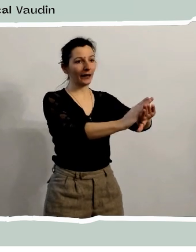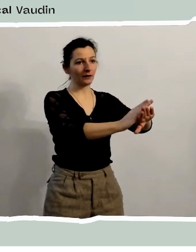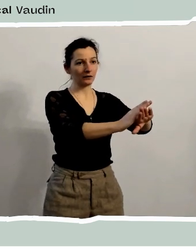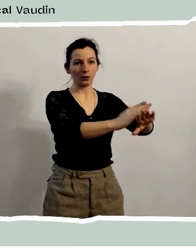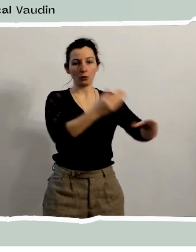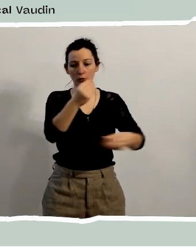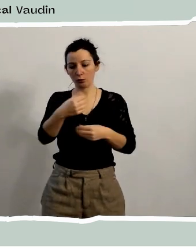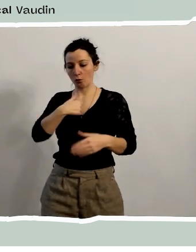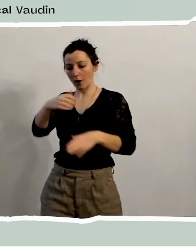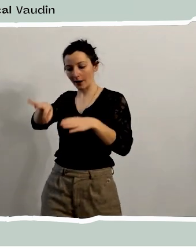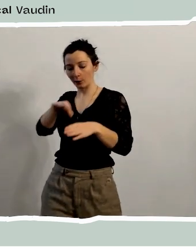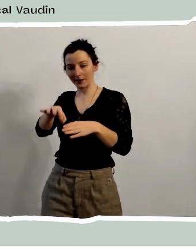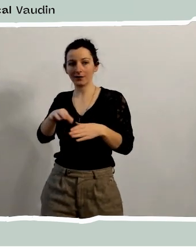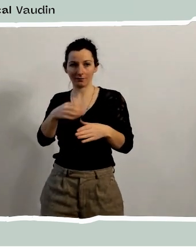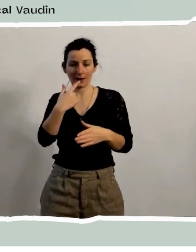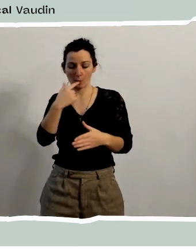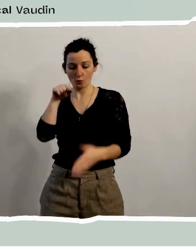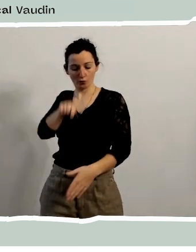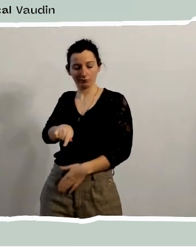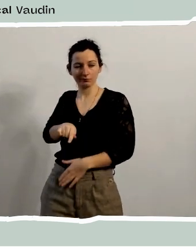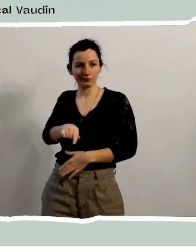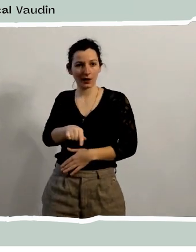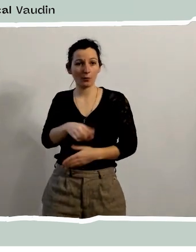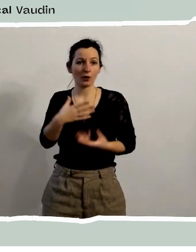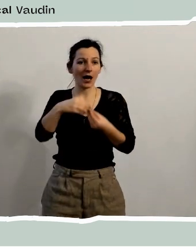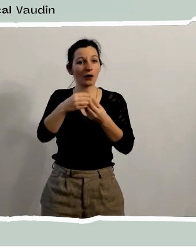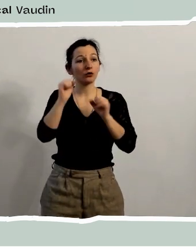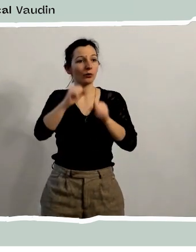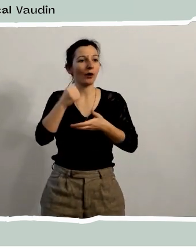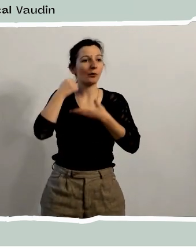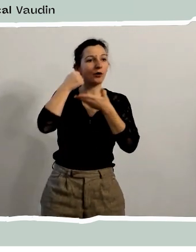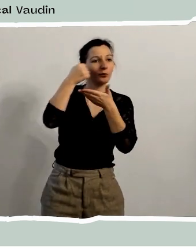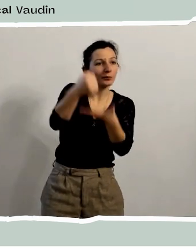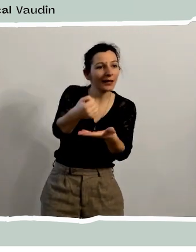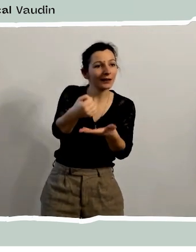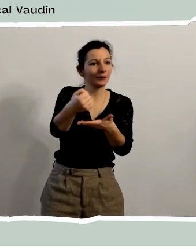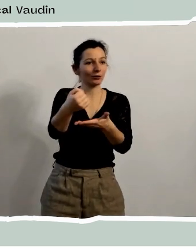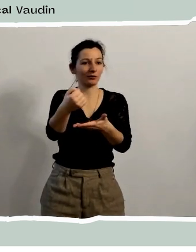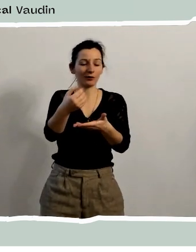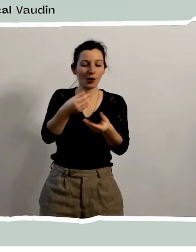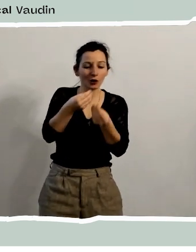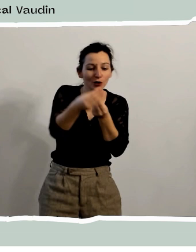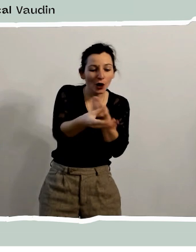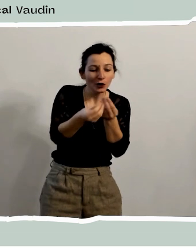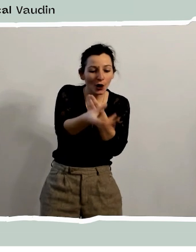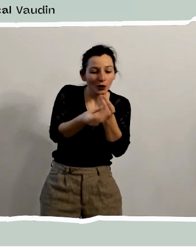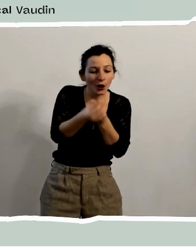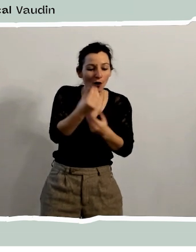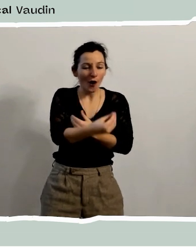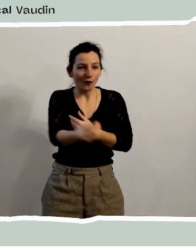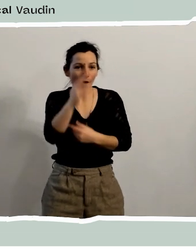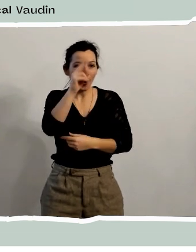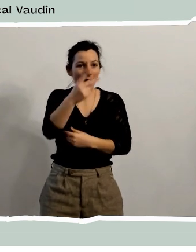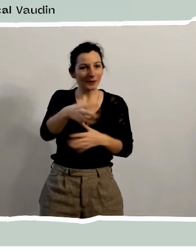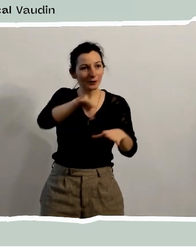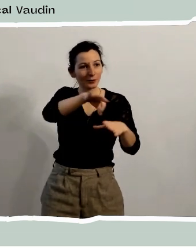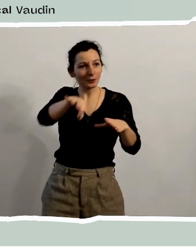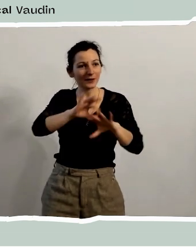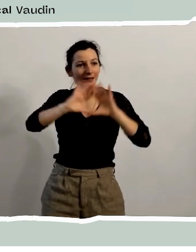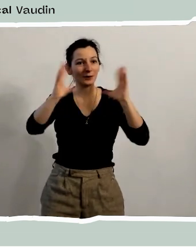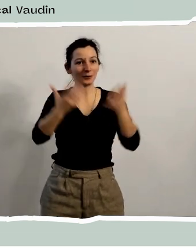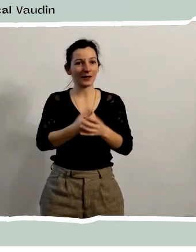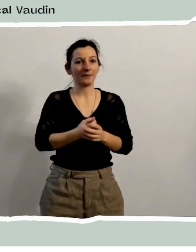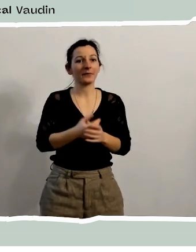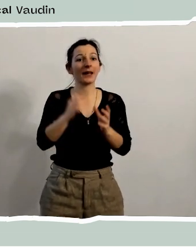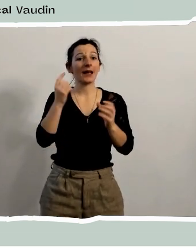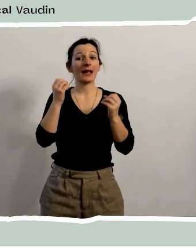enfants, ça c'est quand même assez gratifiant. Je vous parle beaucoup de choses, de faire attention tout ce qui touche autour de la